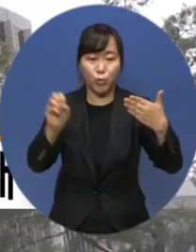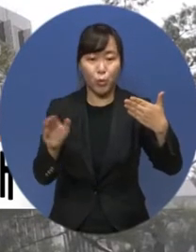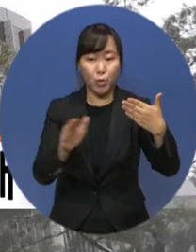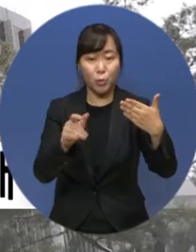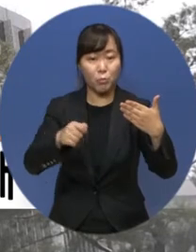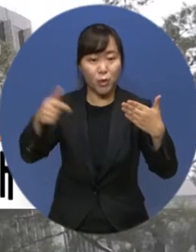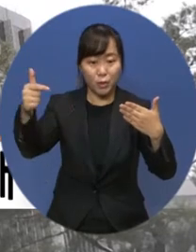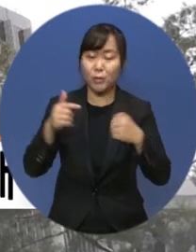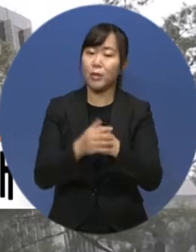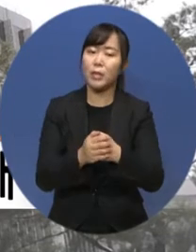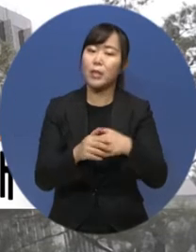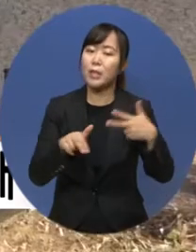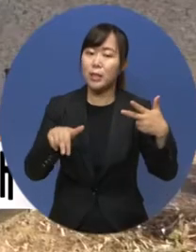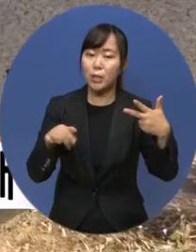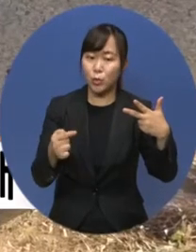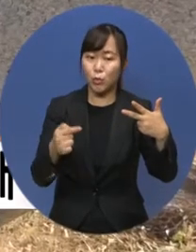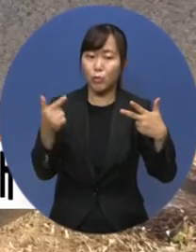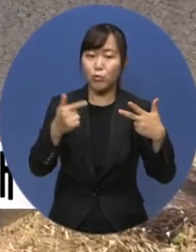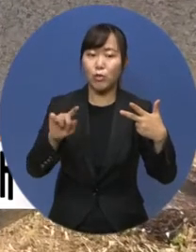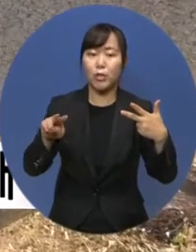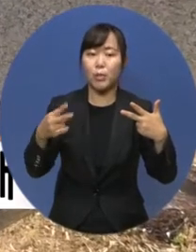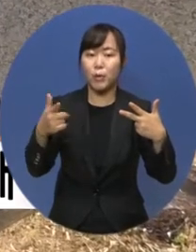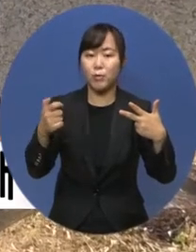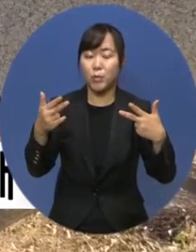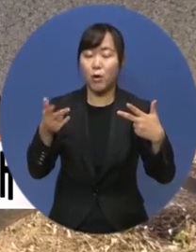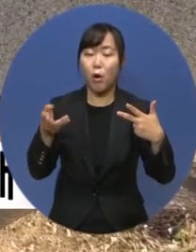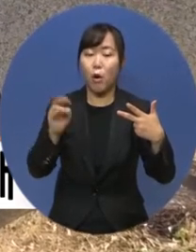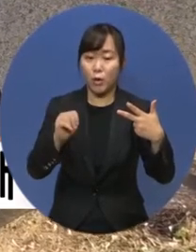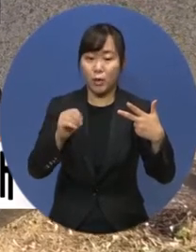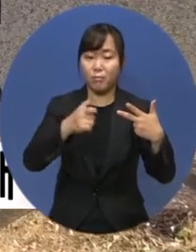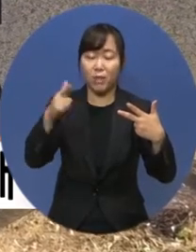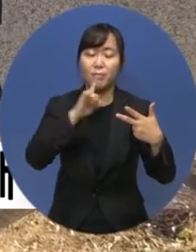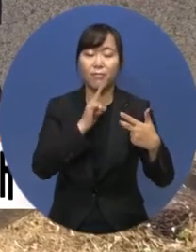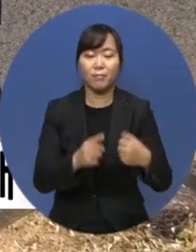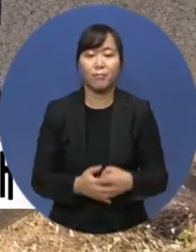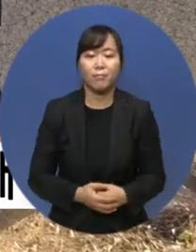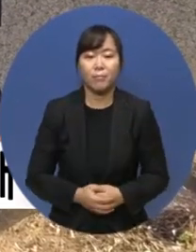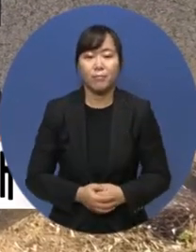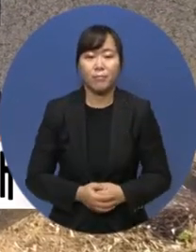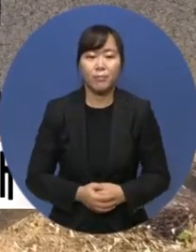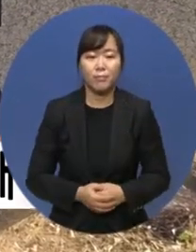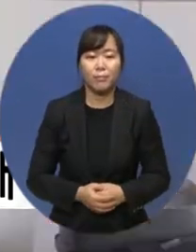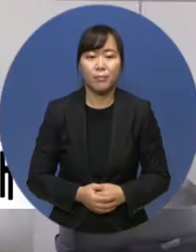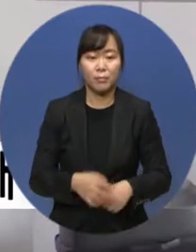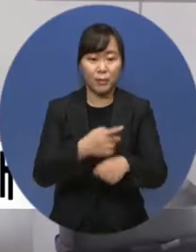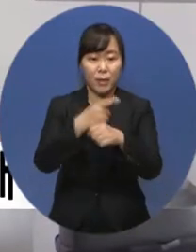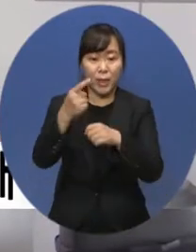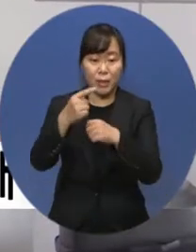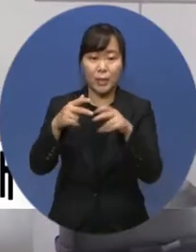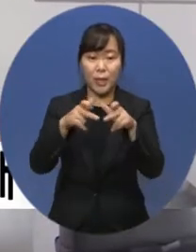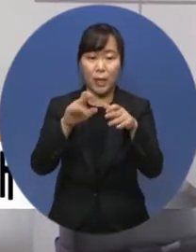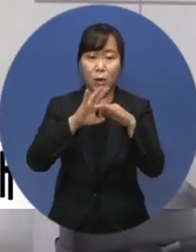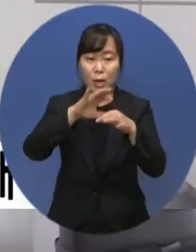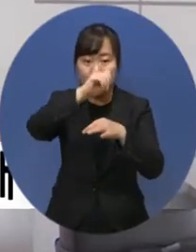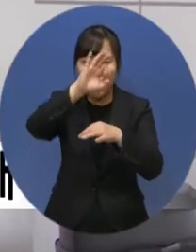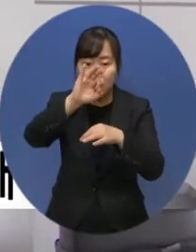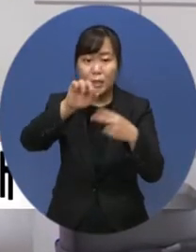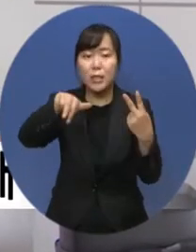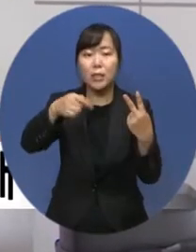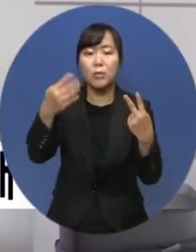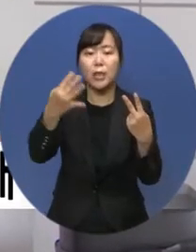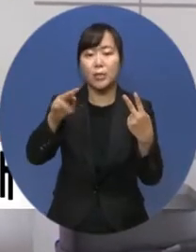수치로 약 7조 6,267억 원이 증액됐습니다. 내년 장애인 관련 예산은 총